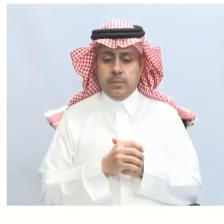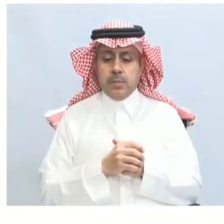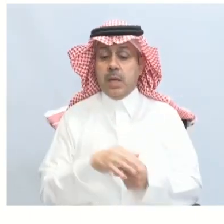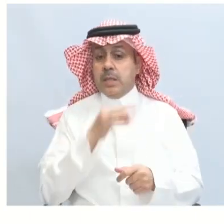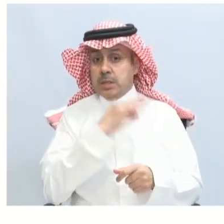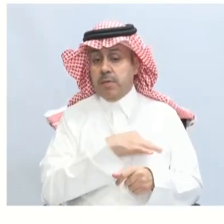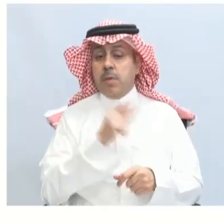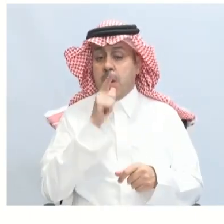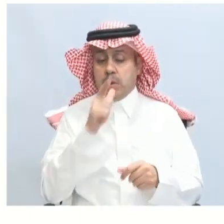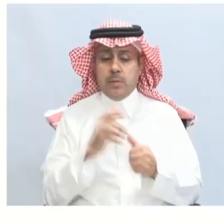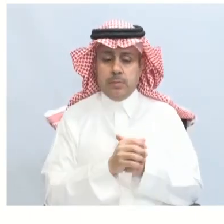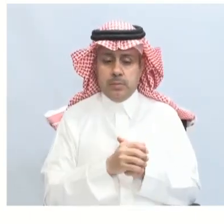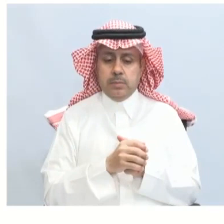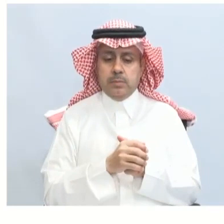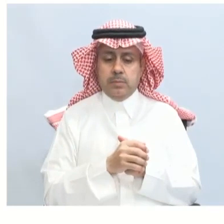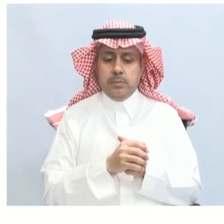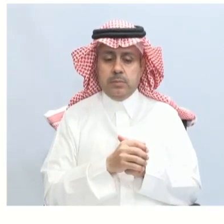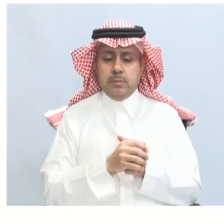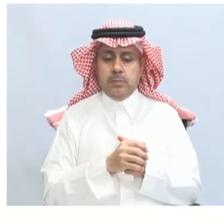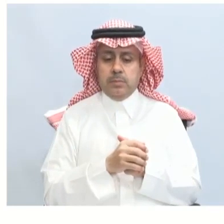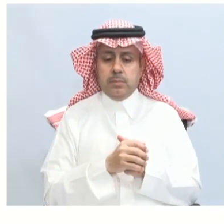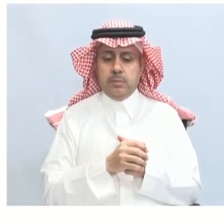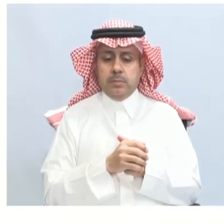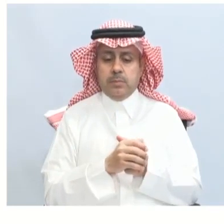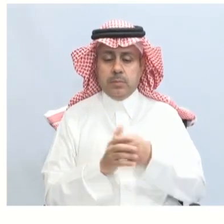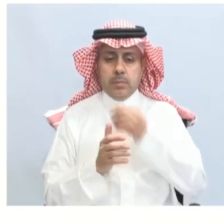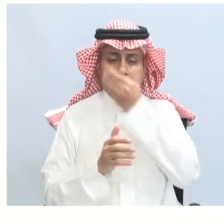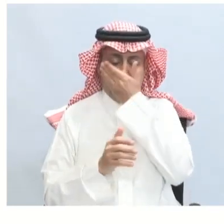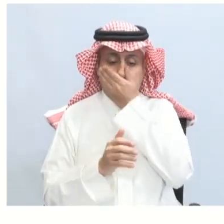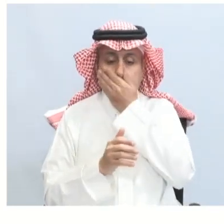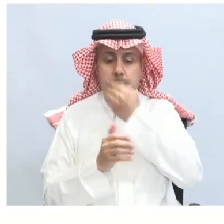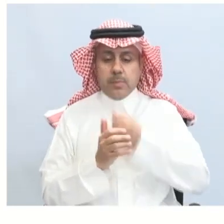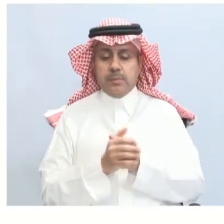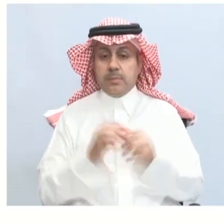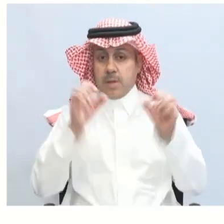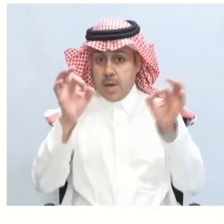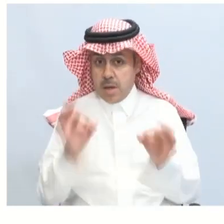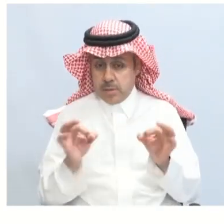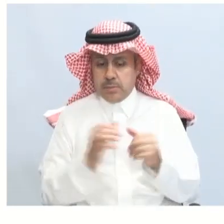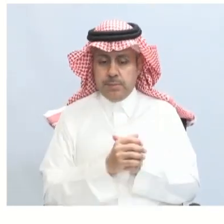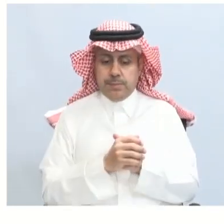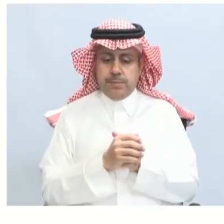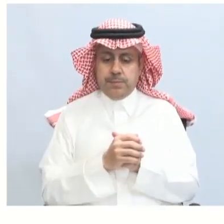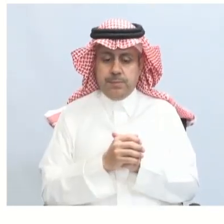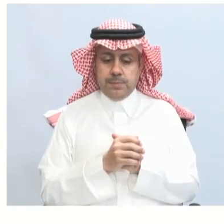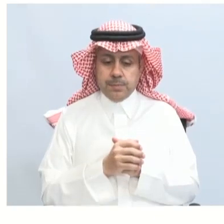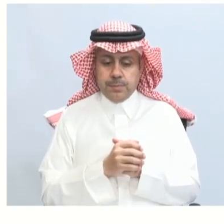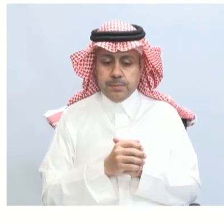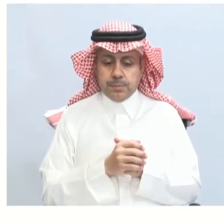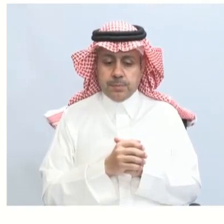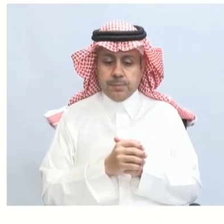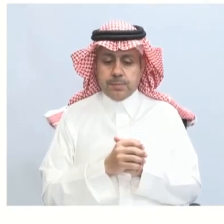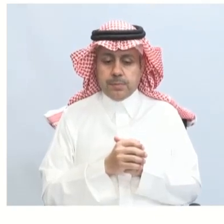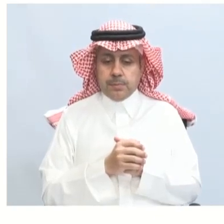قوله تعالى وتلك الامثال نضربها للناس وما يعقلها الا العالمون ان الامثال في القران